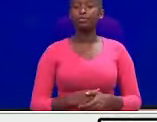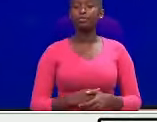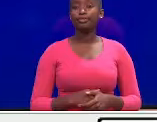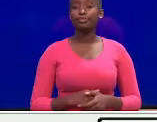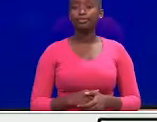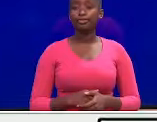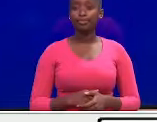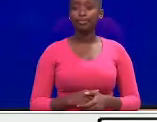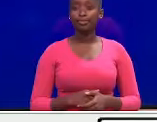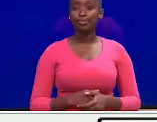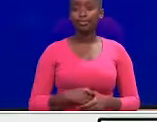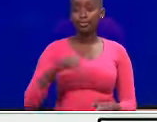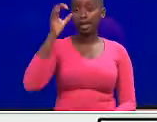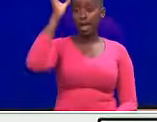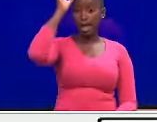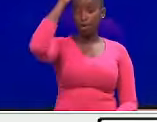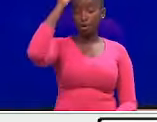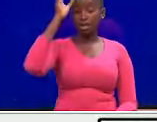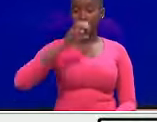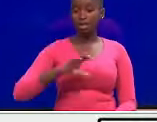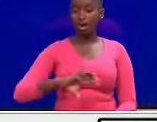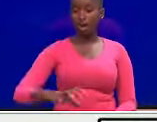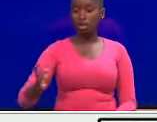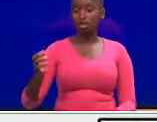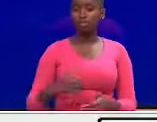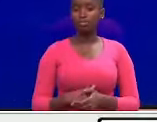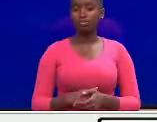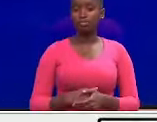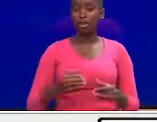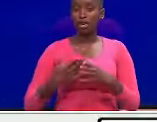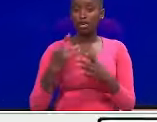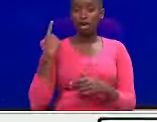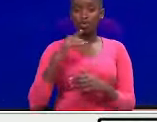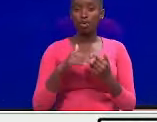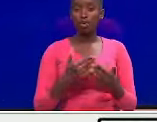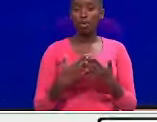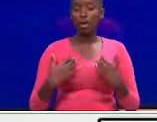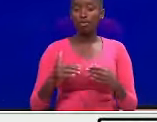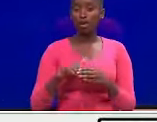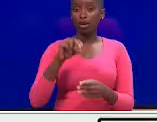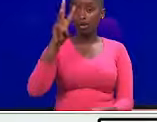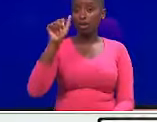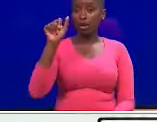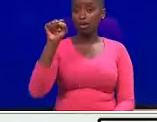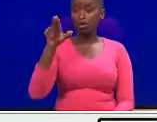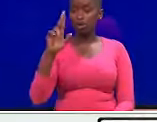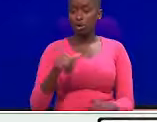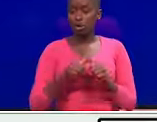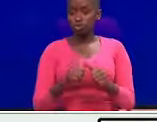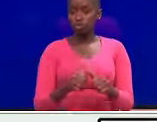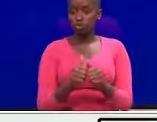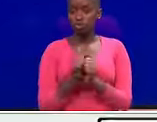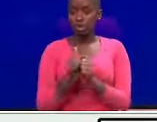Katika mji wa Eldoret, wahadhiri na viongozi wa chama cha wahadhiri nchini UASU wakiandamana kulalamikia